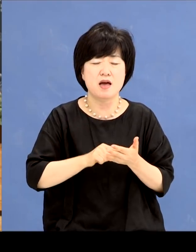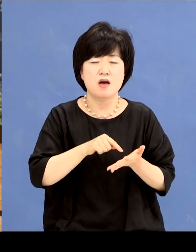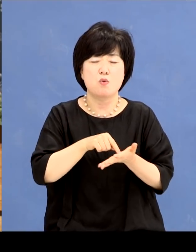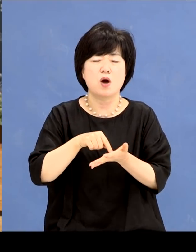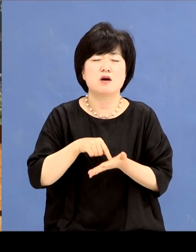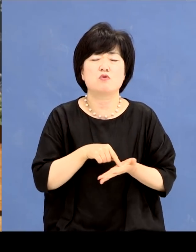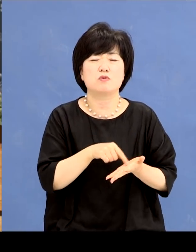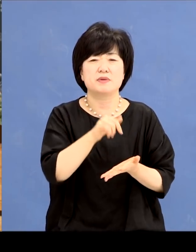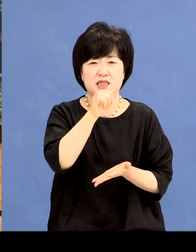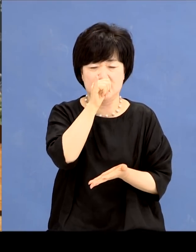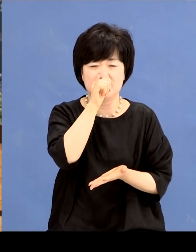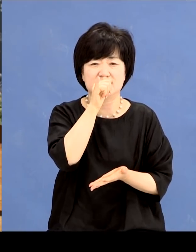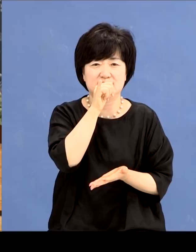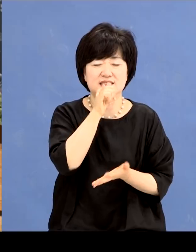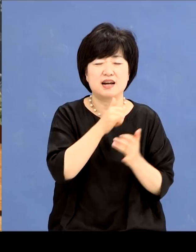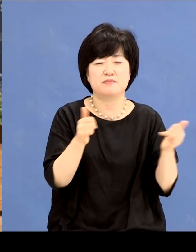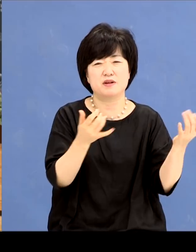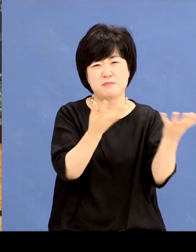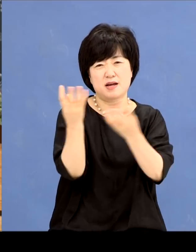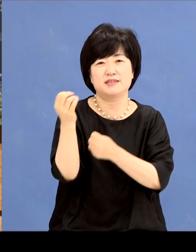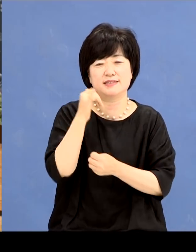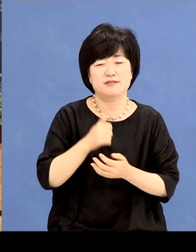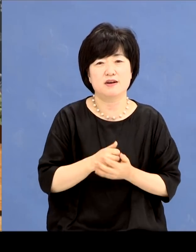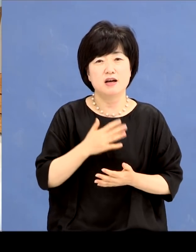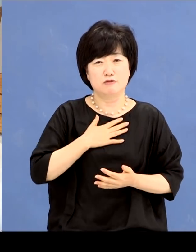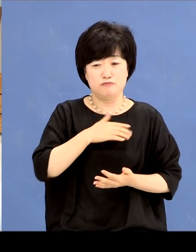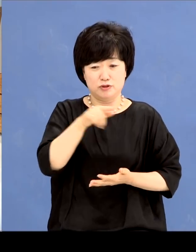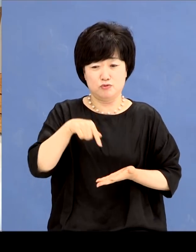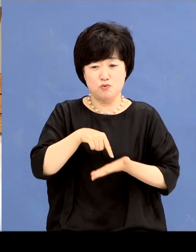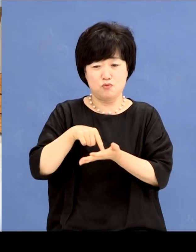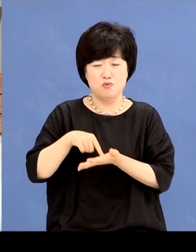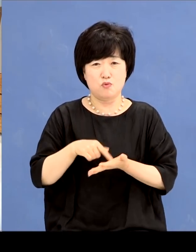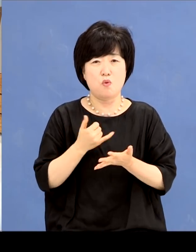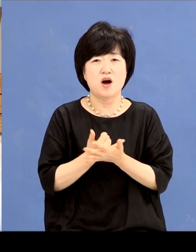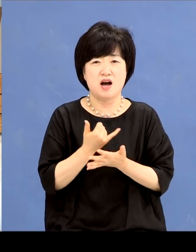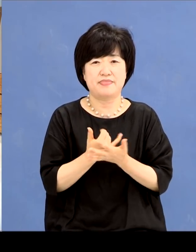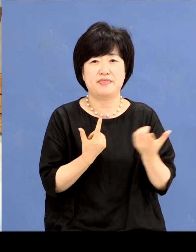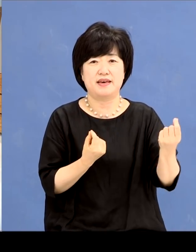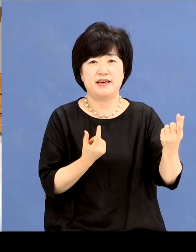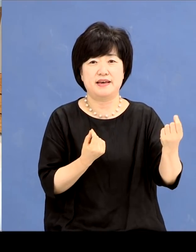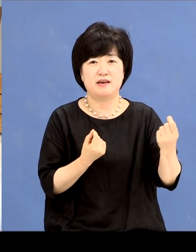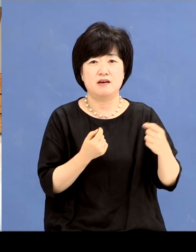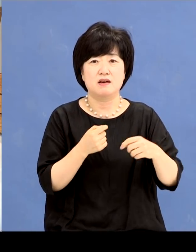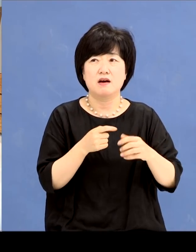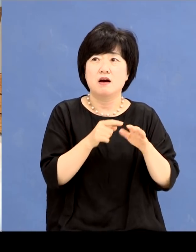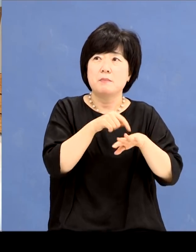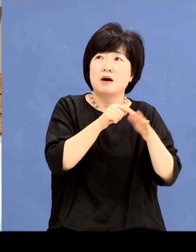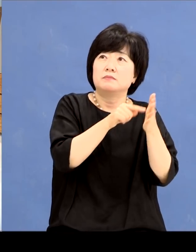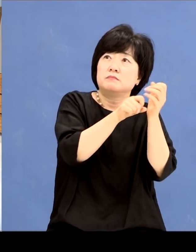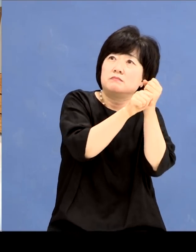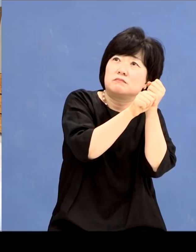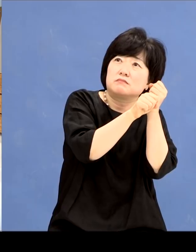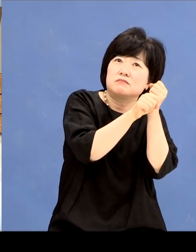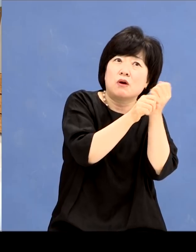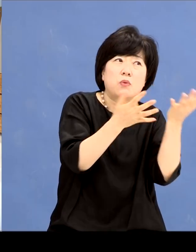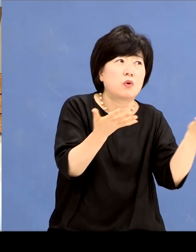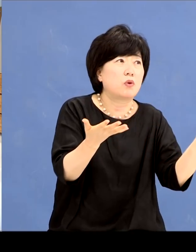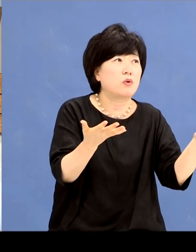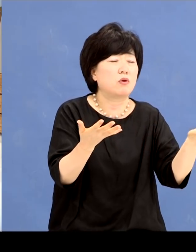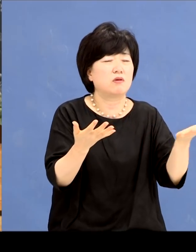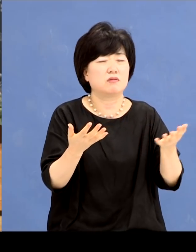마음의 외로움을 앓고 있는 그럼요. 고아들은 네. 얼마나 많습니까? 네. 우리들도 다 고아가 아닐까 생각이 맞습니다. 들어요. 네. 마음 기댈 곳이 없고 의지할 곳이